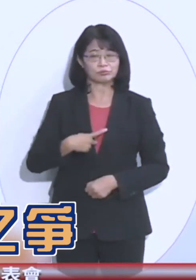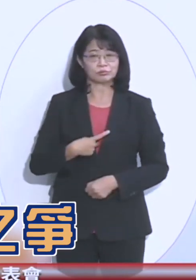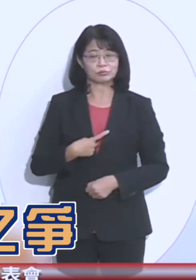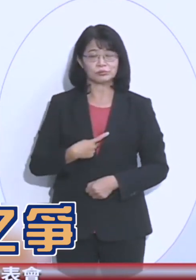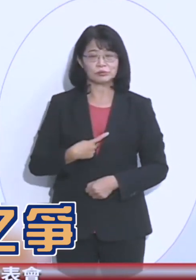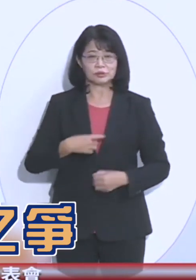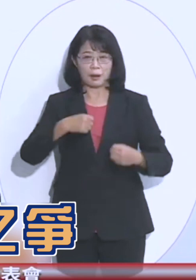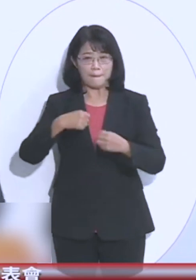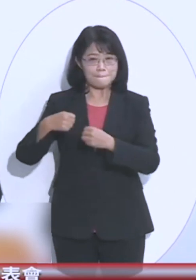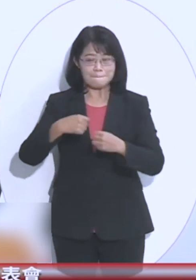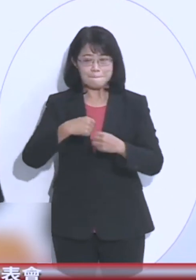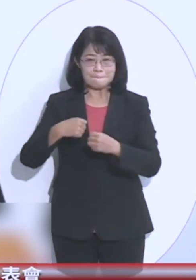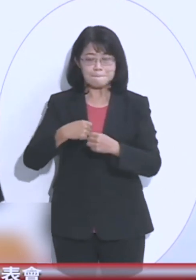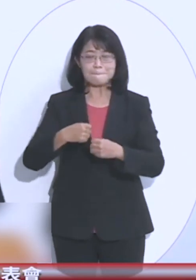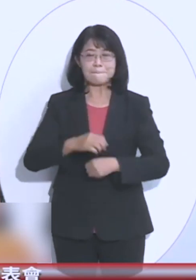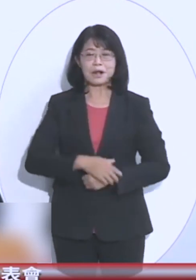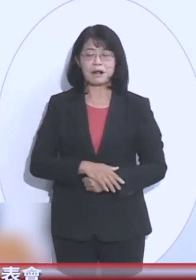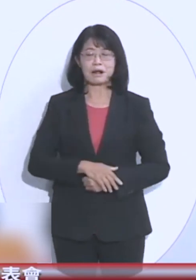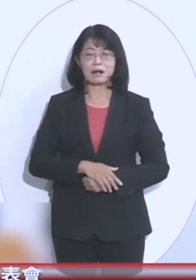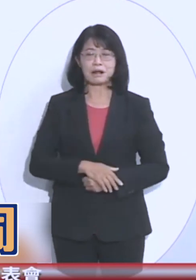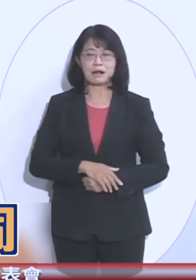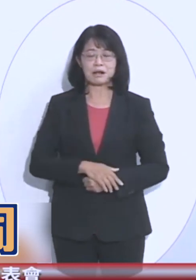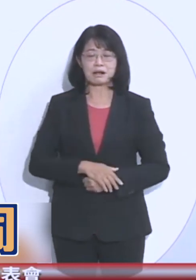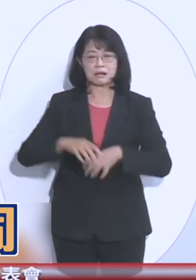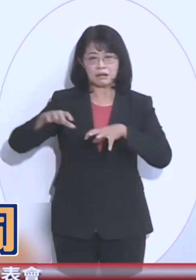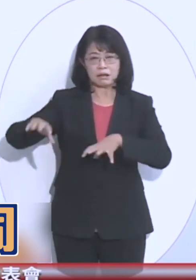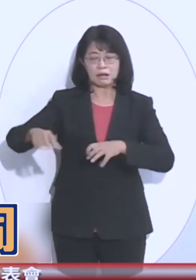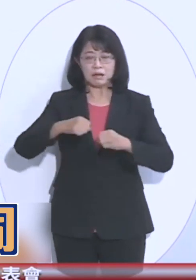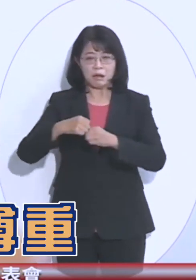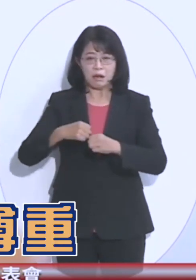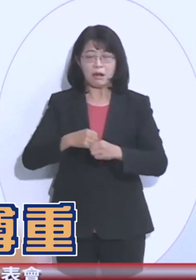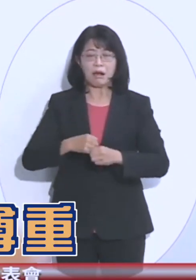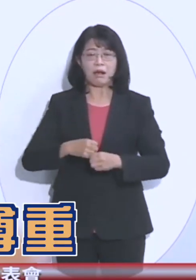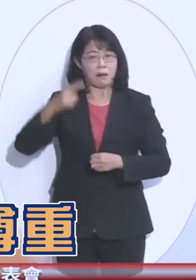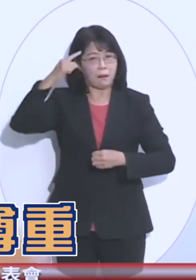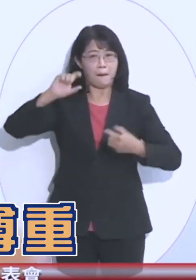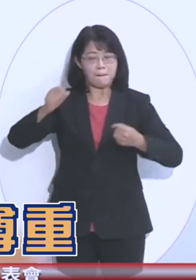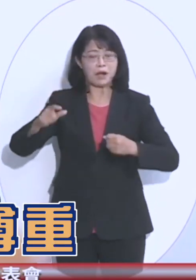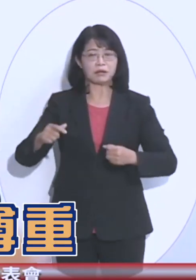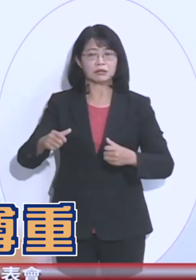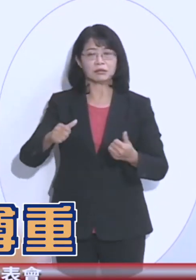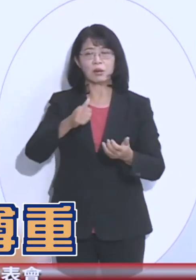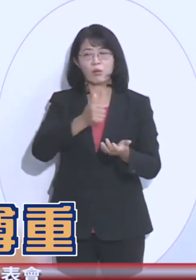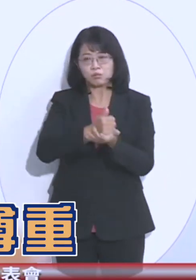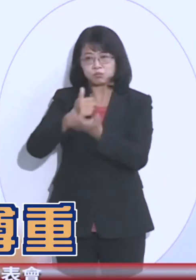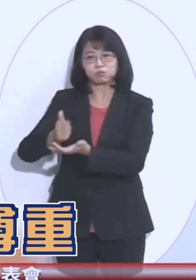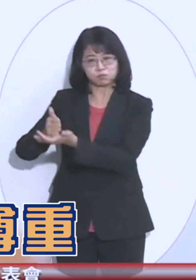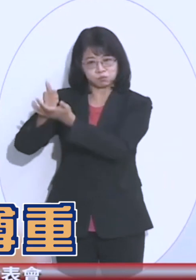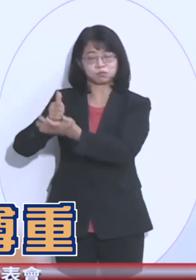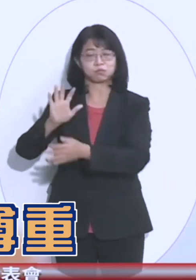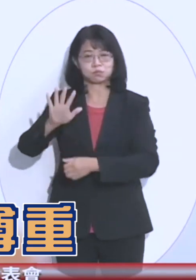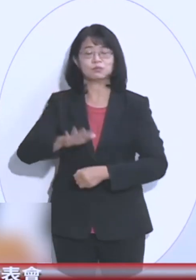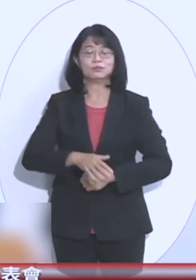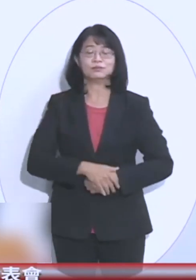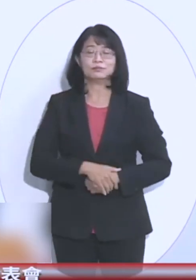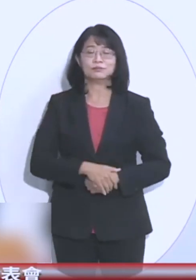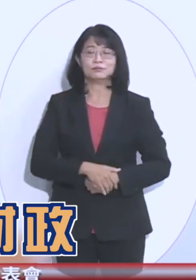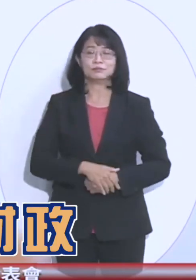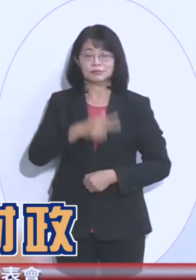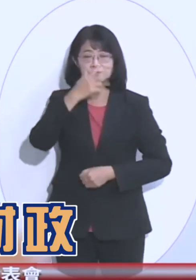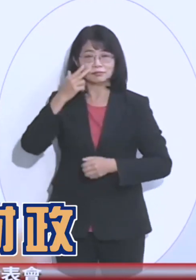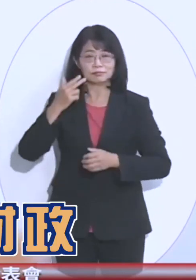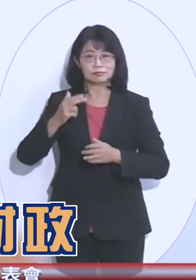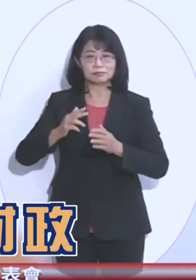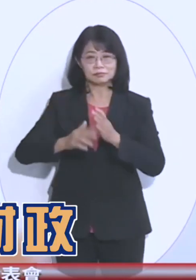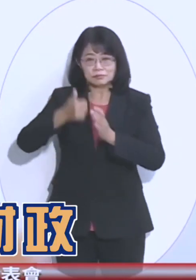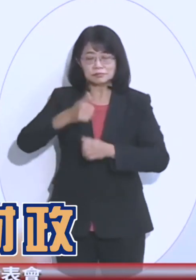之争，有立场之争，政治立场无同，但是大家互相尊重。赖清德市